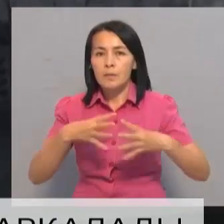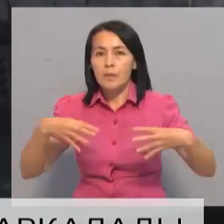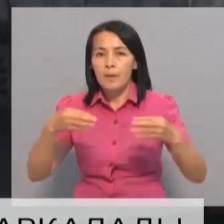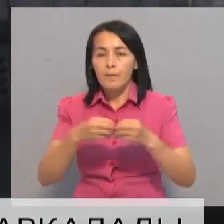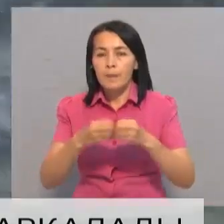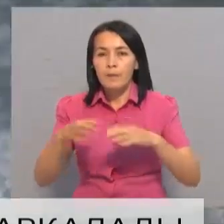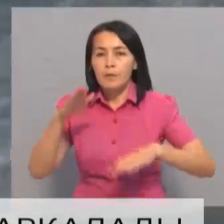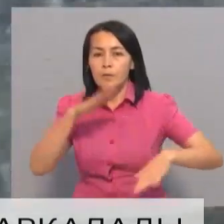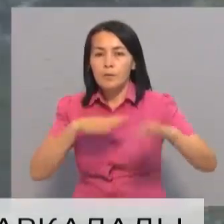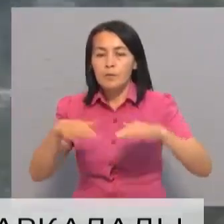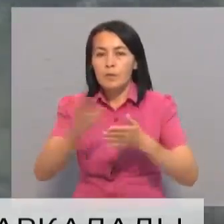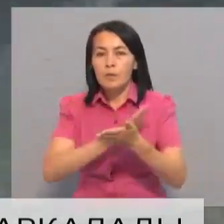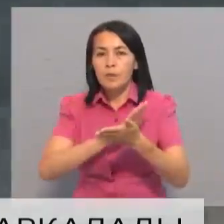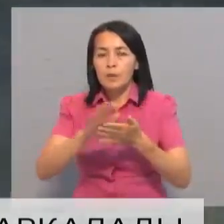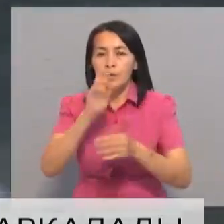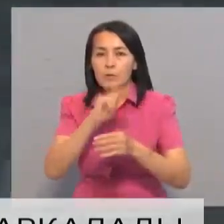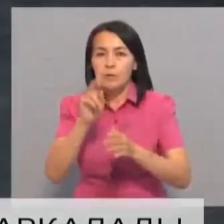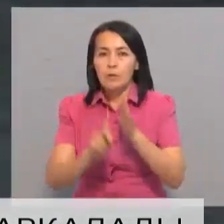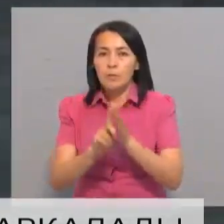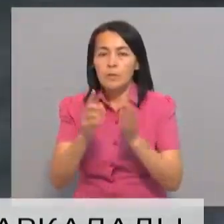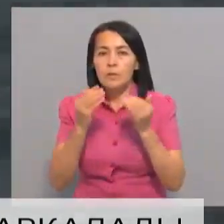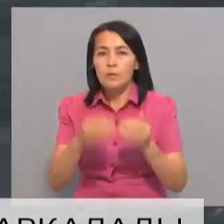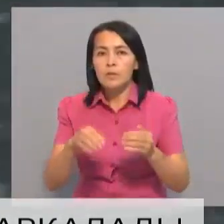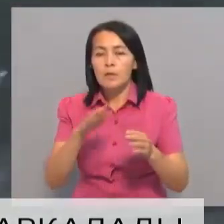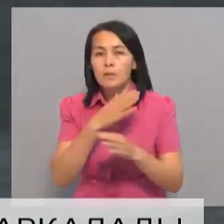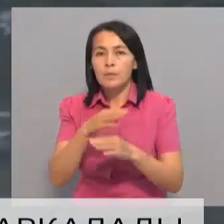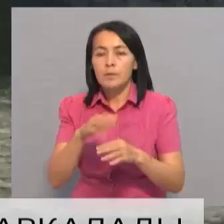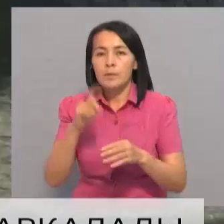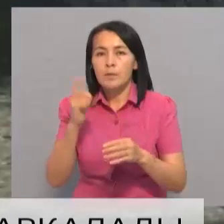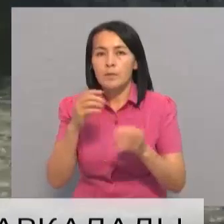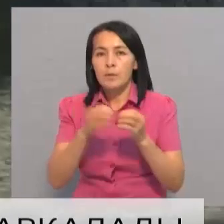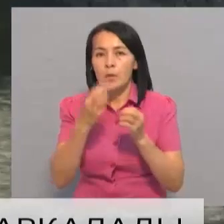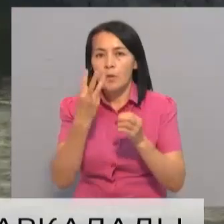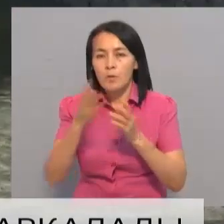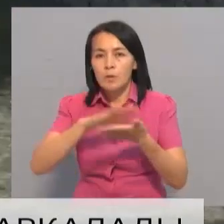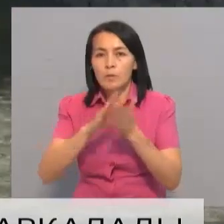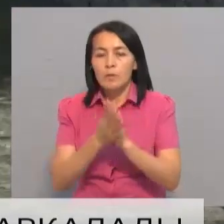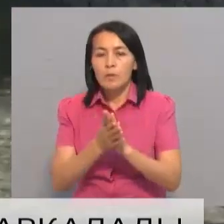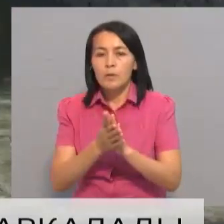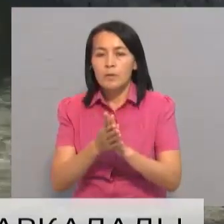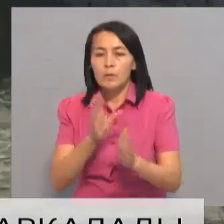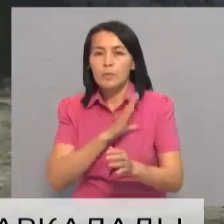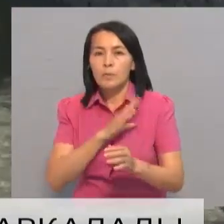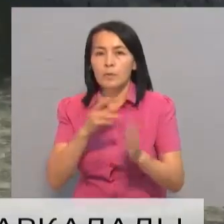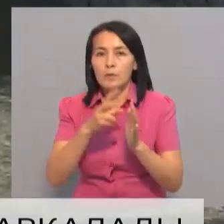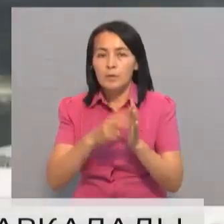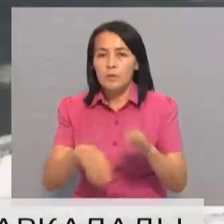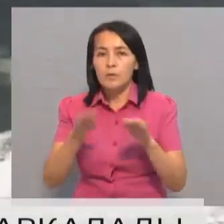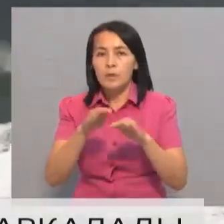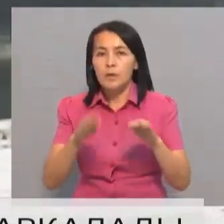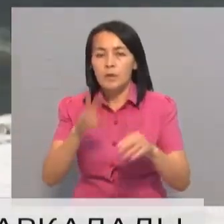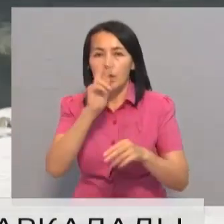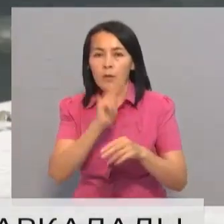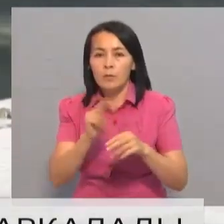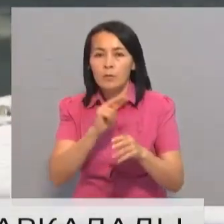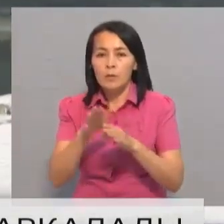балаларына жүзуді тегін үйретуді қолға алған. Ол үшін аквасаябақ иелерімен 13 меморандум түзіліп, 800 жасөспірім арнайы